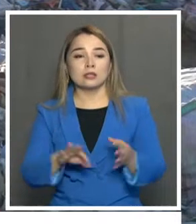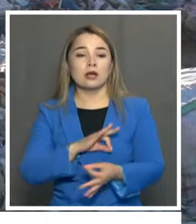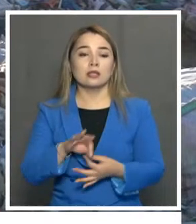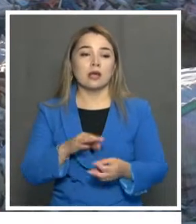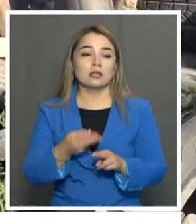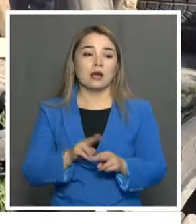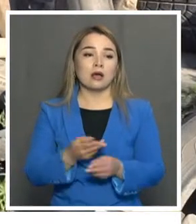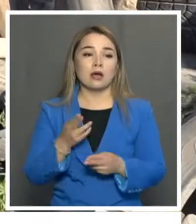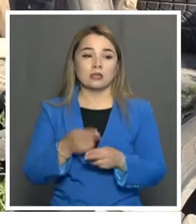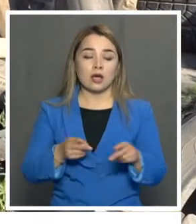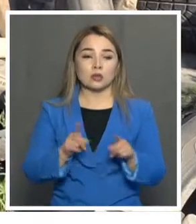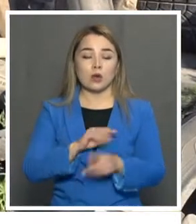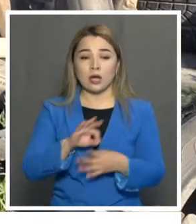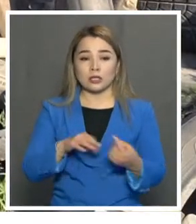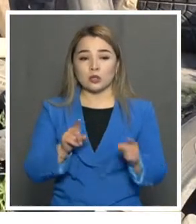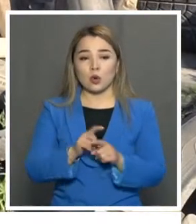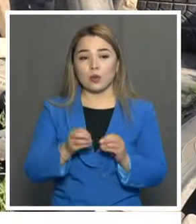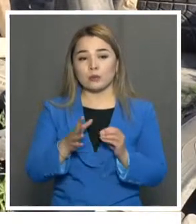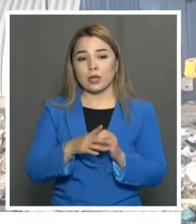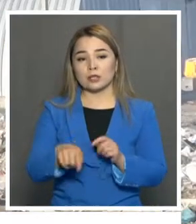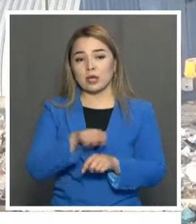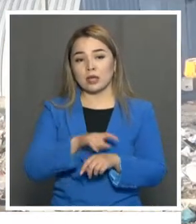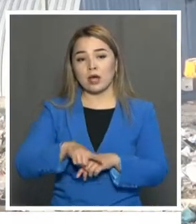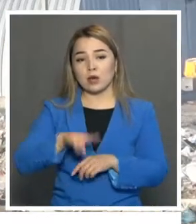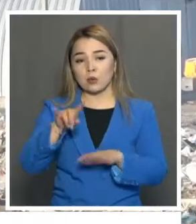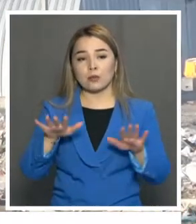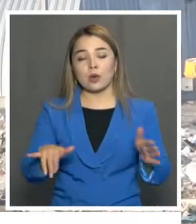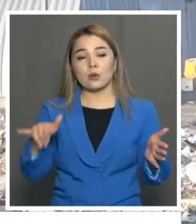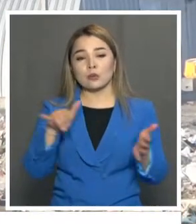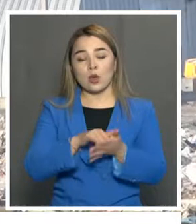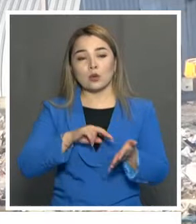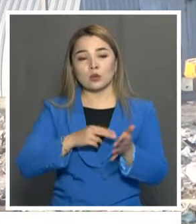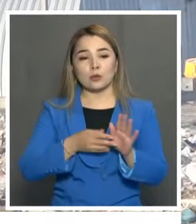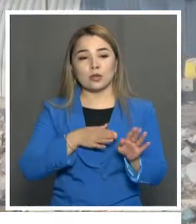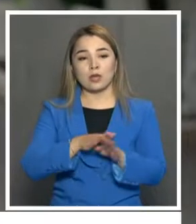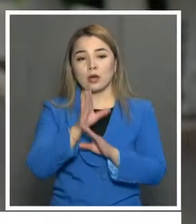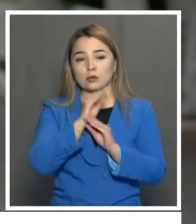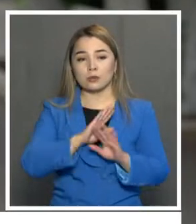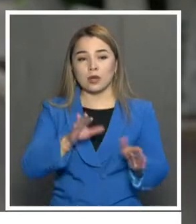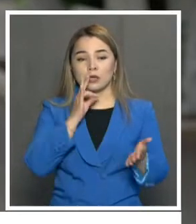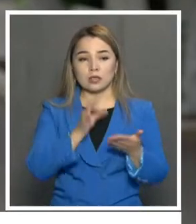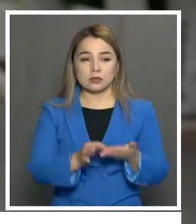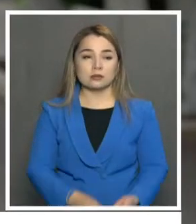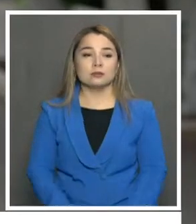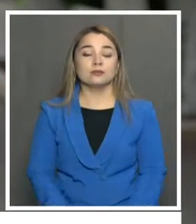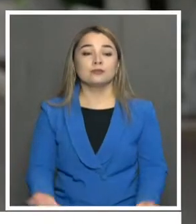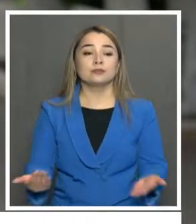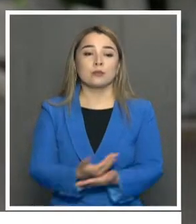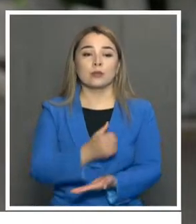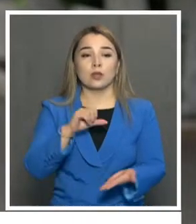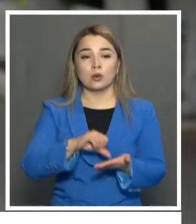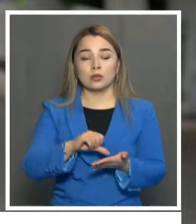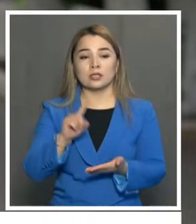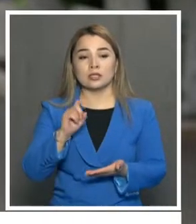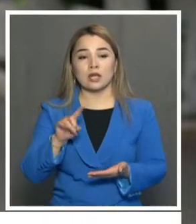жер әуежайдан 15 шақырым қашықтықта болу керек деген талап енгізілгенде жоба іске аспай қалды. Жаңа участок таптық Зеренді